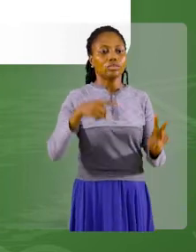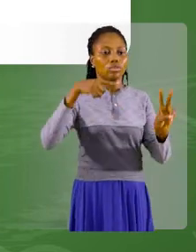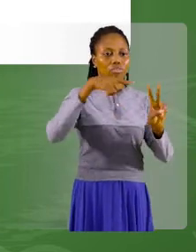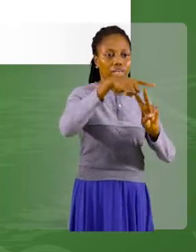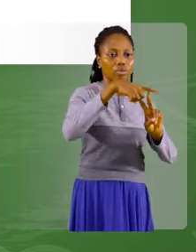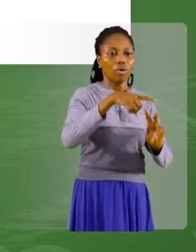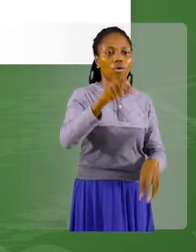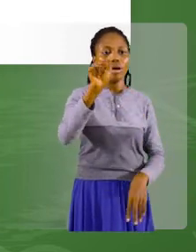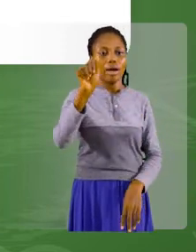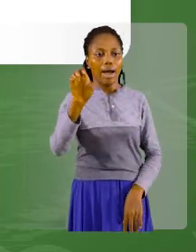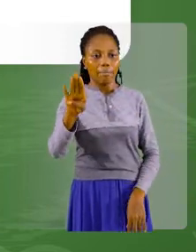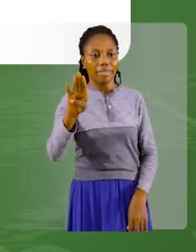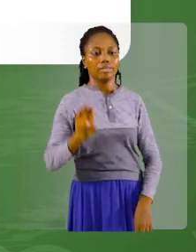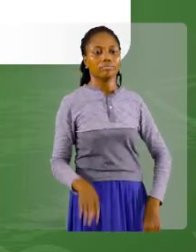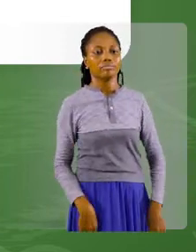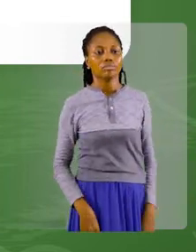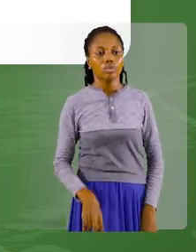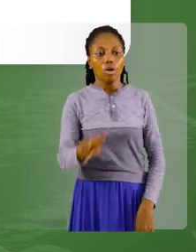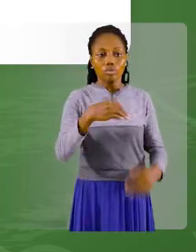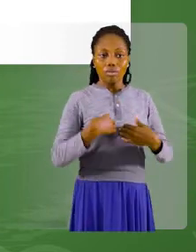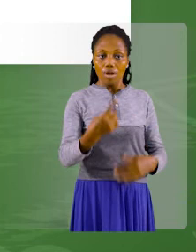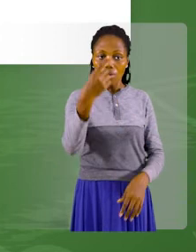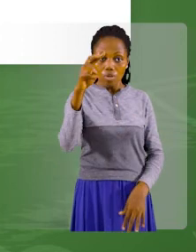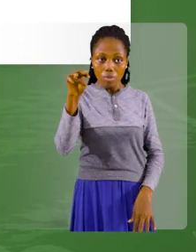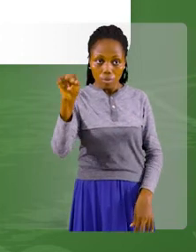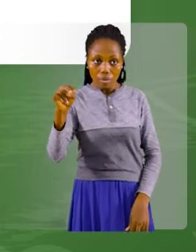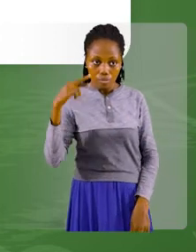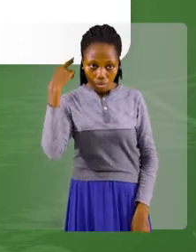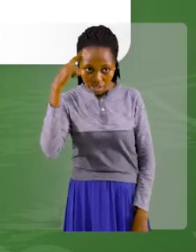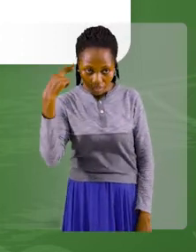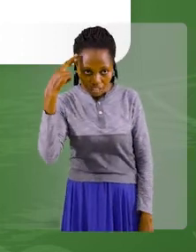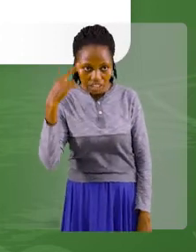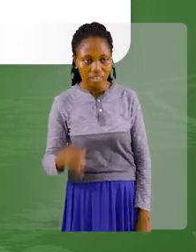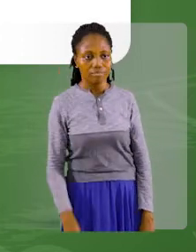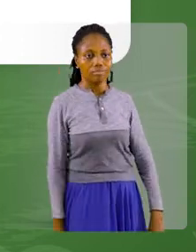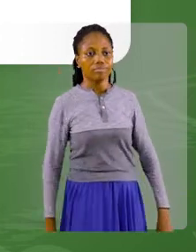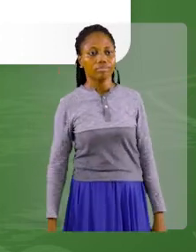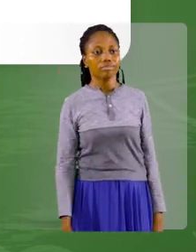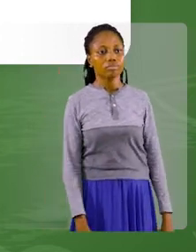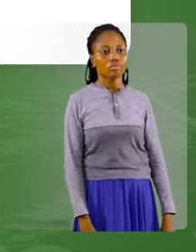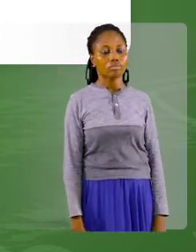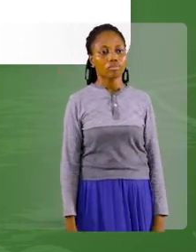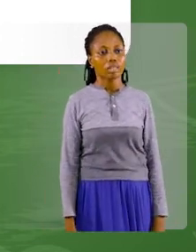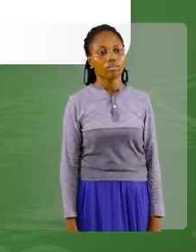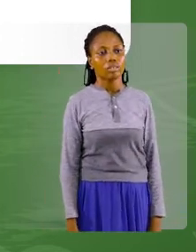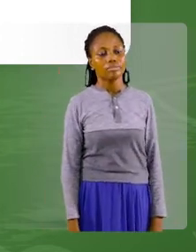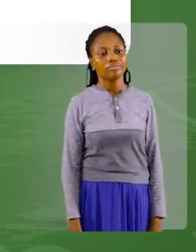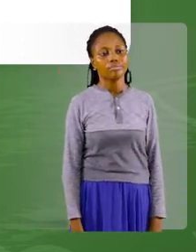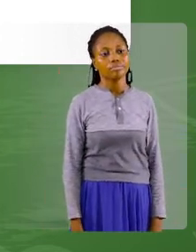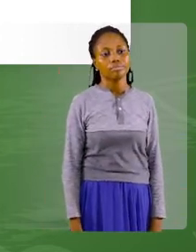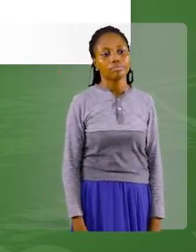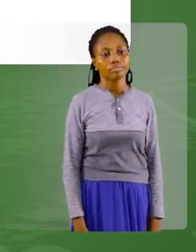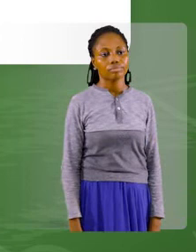vecteur AB. Vous avez 1 minute pour travailler et nous passons à la